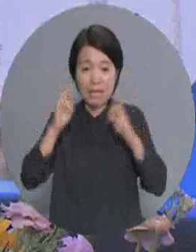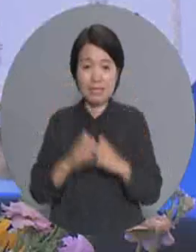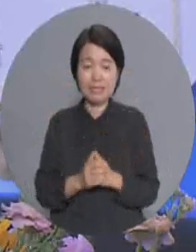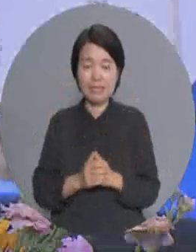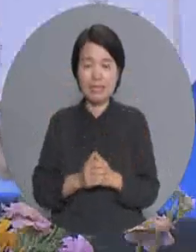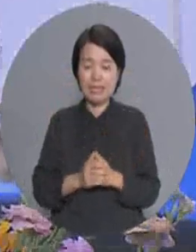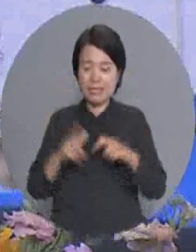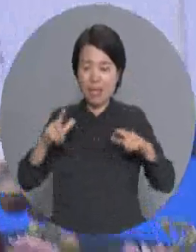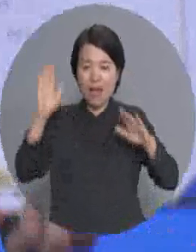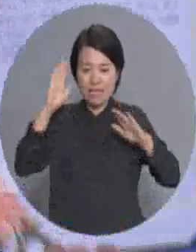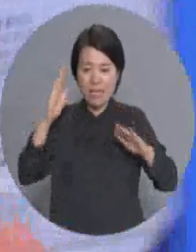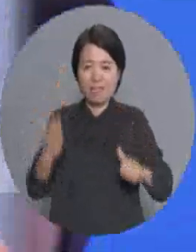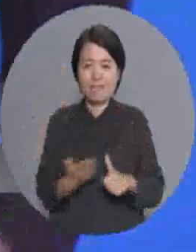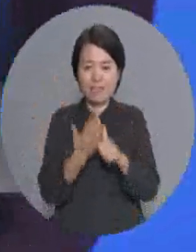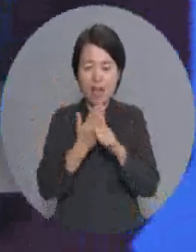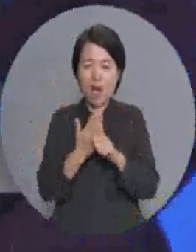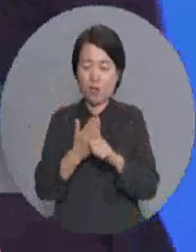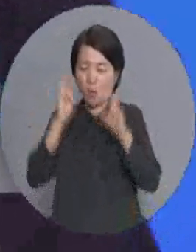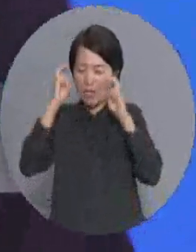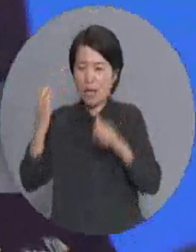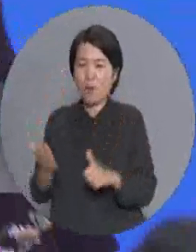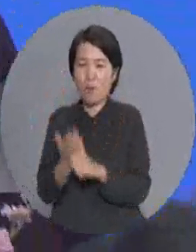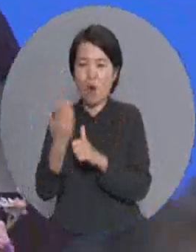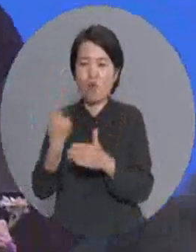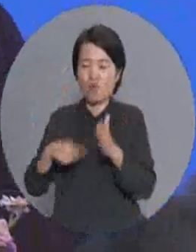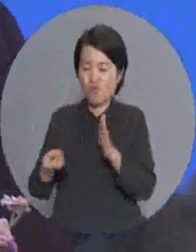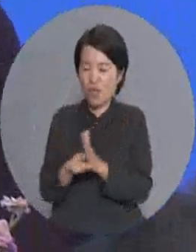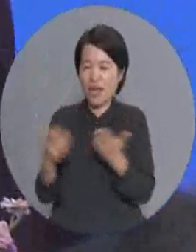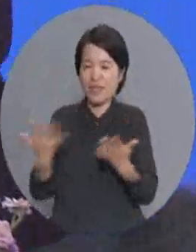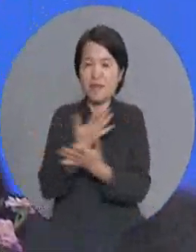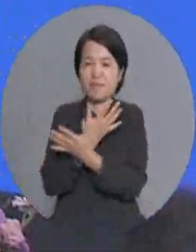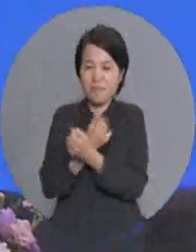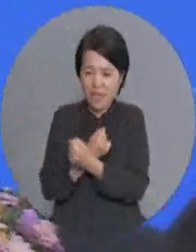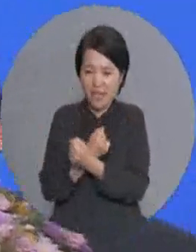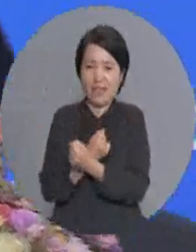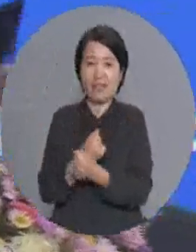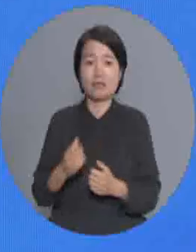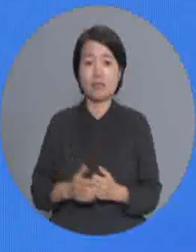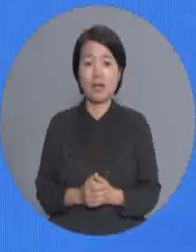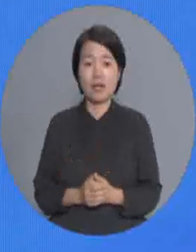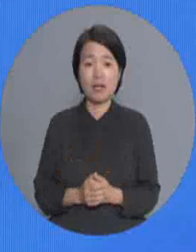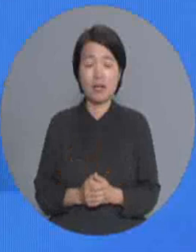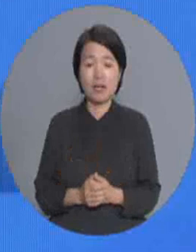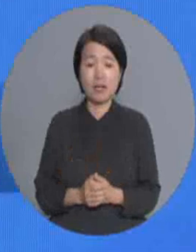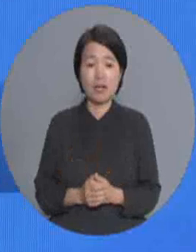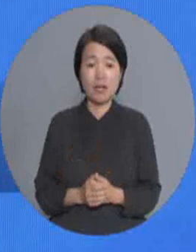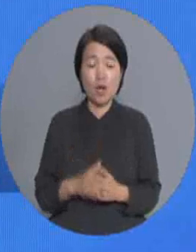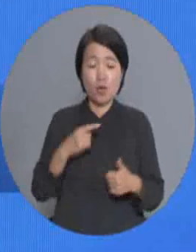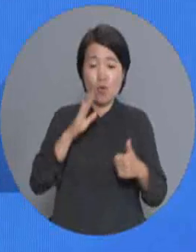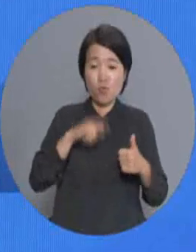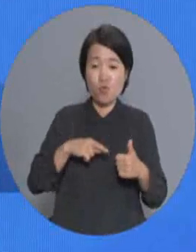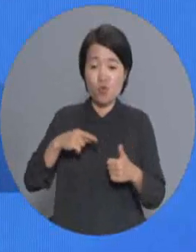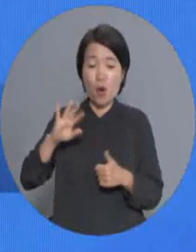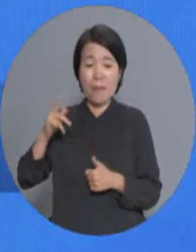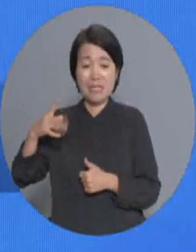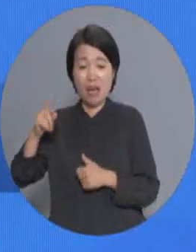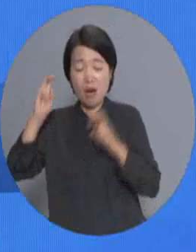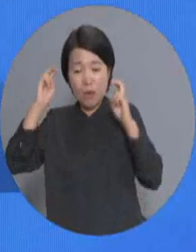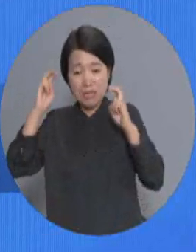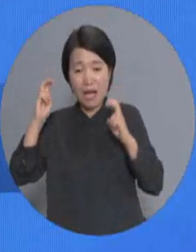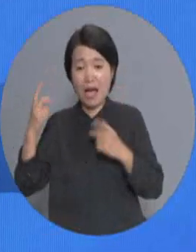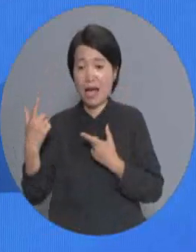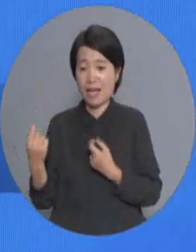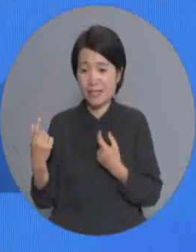인재 양성과 기업 육성을 위한 업무 협약을 맺었습니다. 우리 중소벤처기업부랑 교육부가 이렇게 함께 뭘